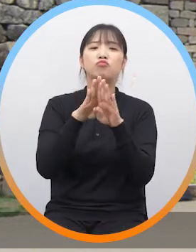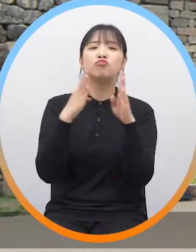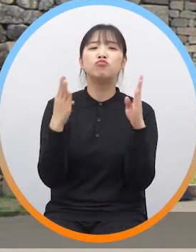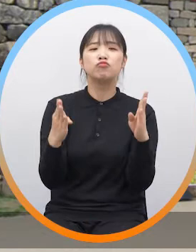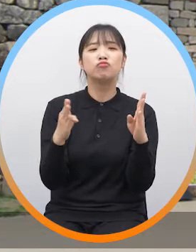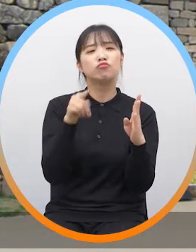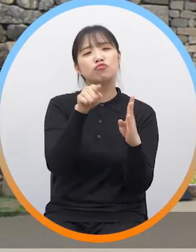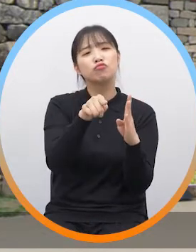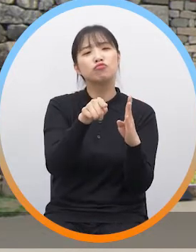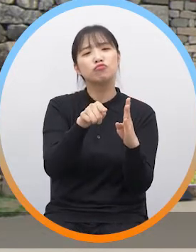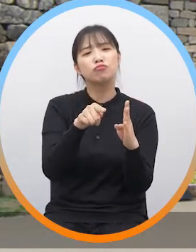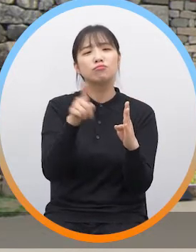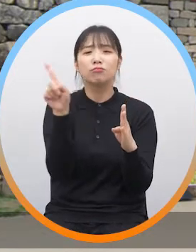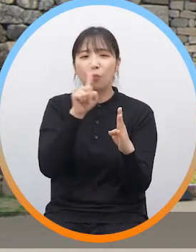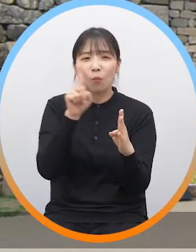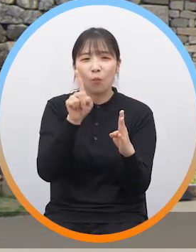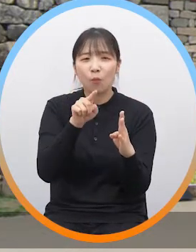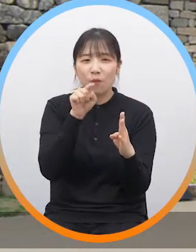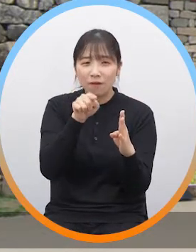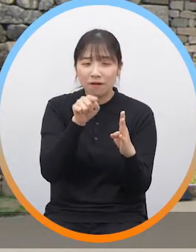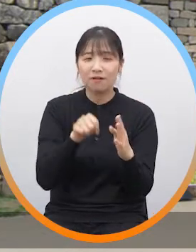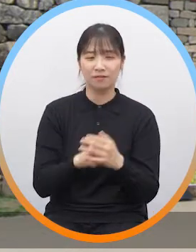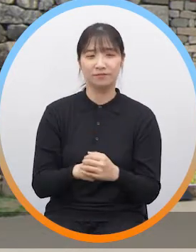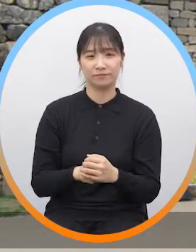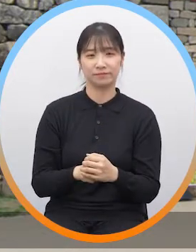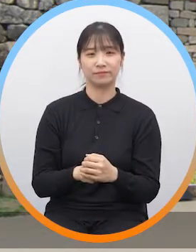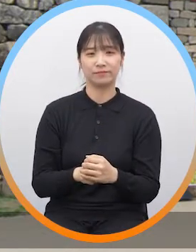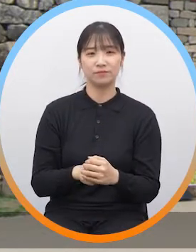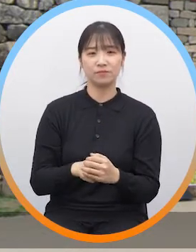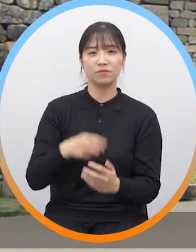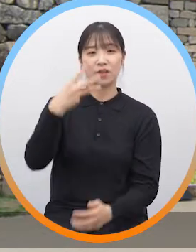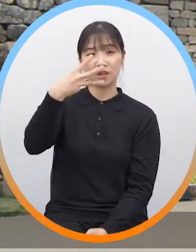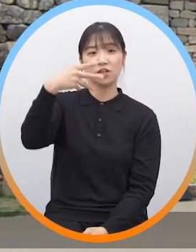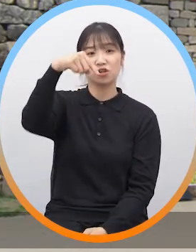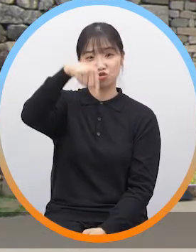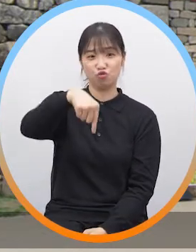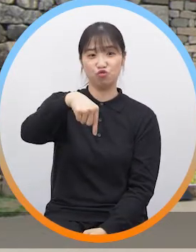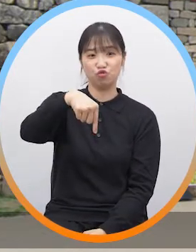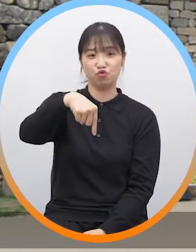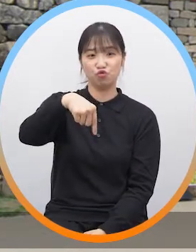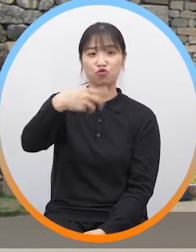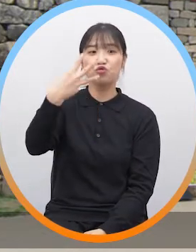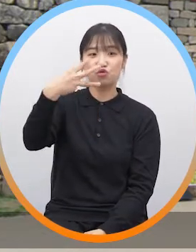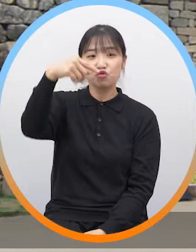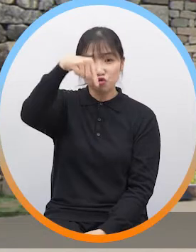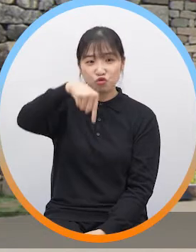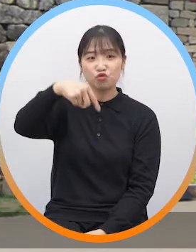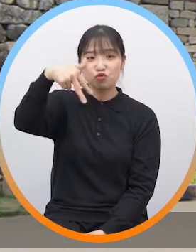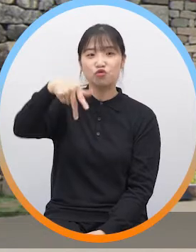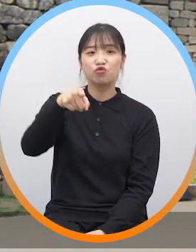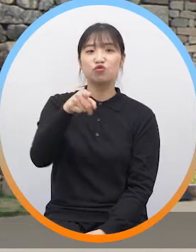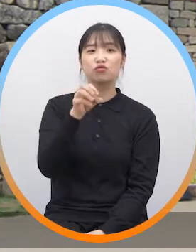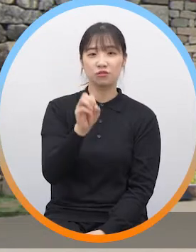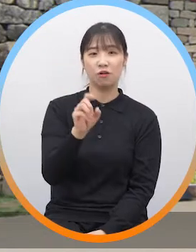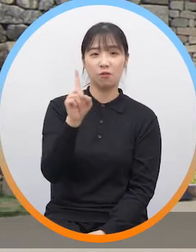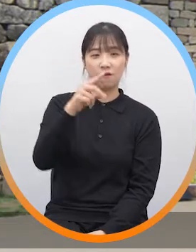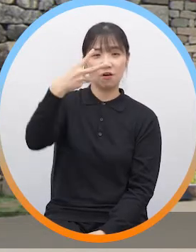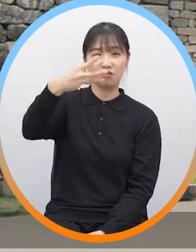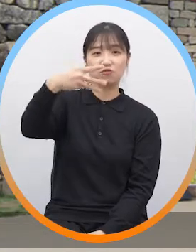자, 저런 문이 어떤 문이냐. 그래서 우리가 루라고 합니다. 그래, 루정이라고 합니다.